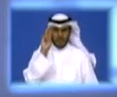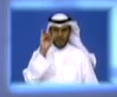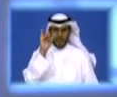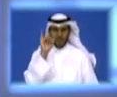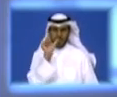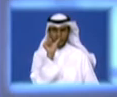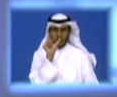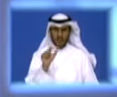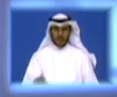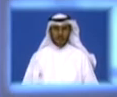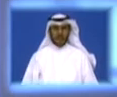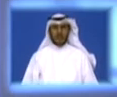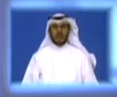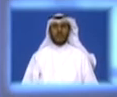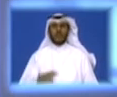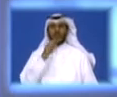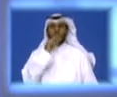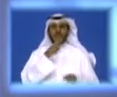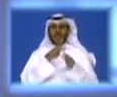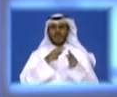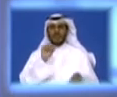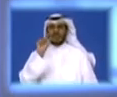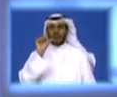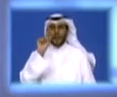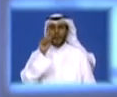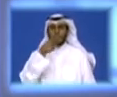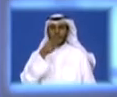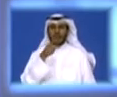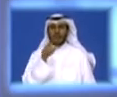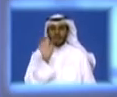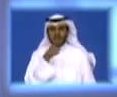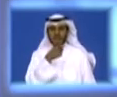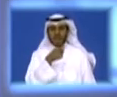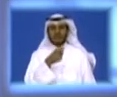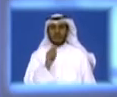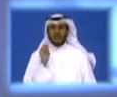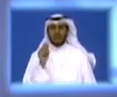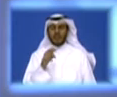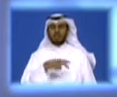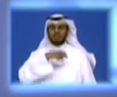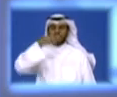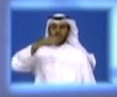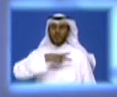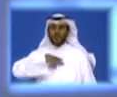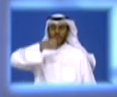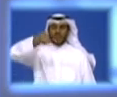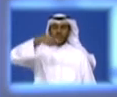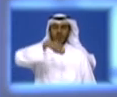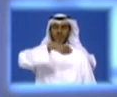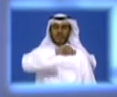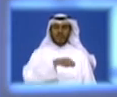مشيدا بالدور الكبير لهذه الإدارة وعراقتها. وأضاف الصالح في تصريح للصحفيين على هامش